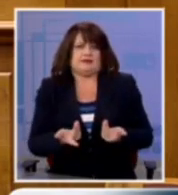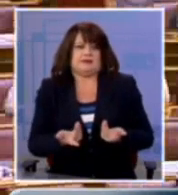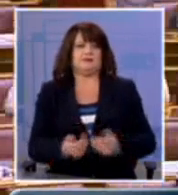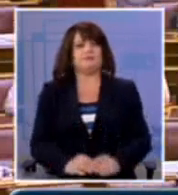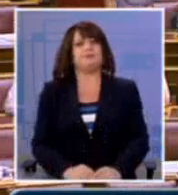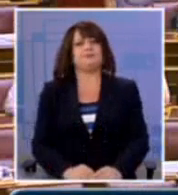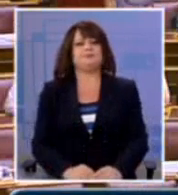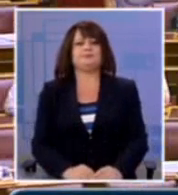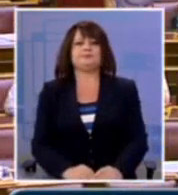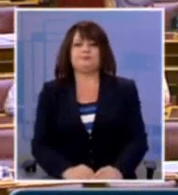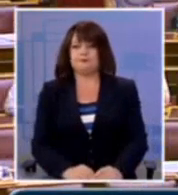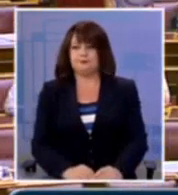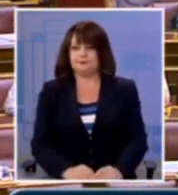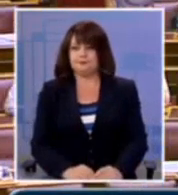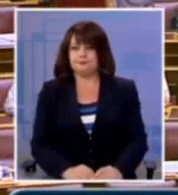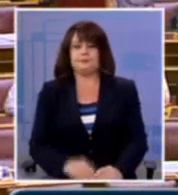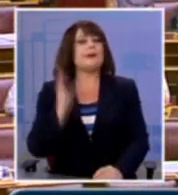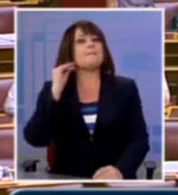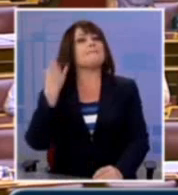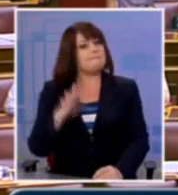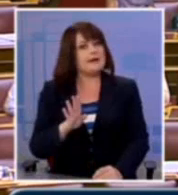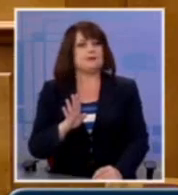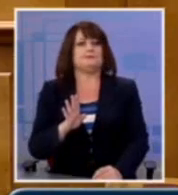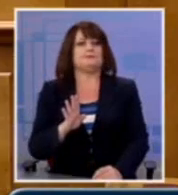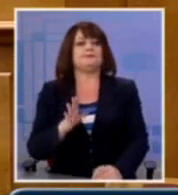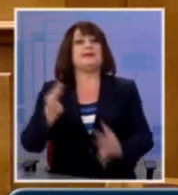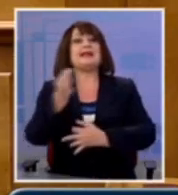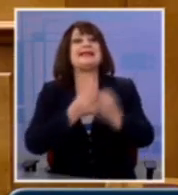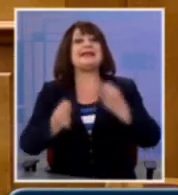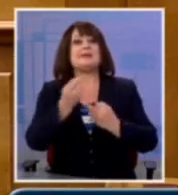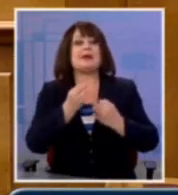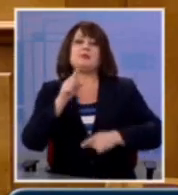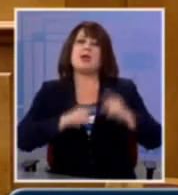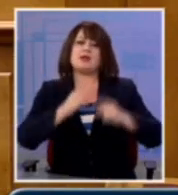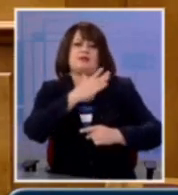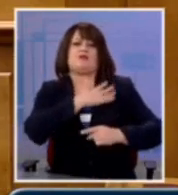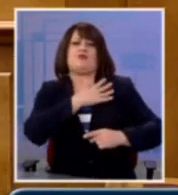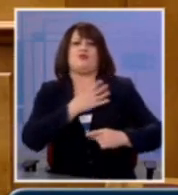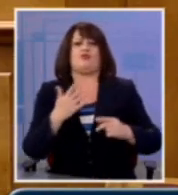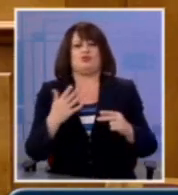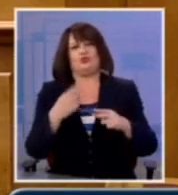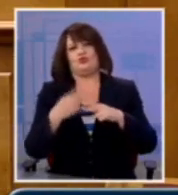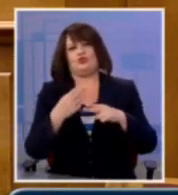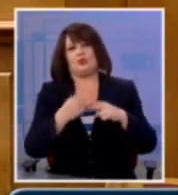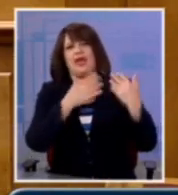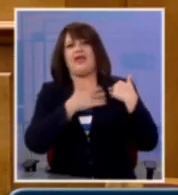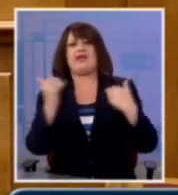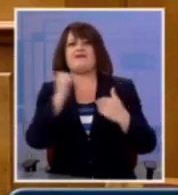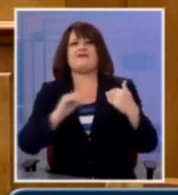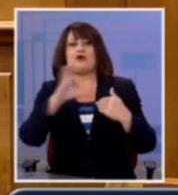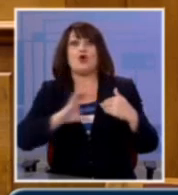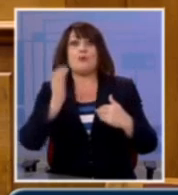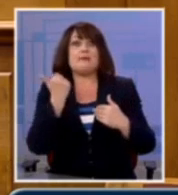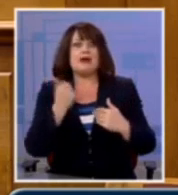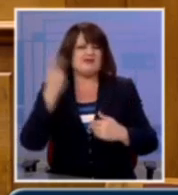Τα ακούσαμε αυτά σε δηλώσεις εκείνων των αξιωματούχων που πριν πίεζαν και